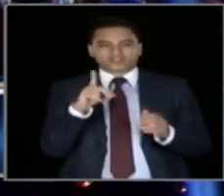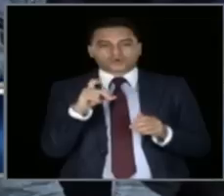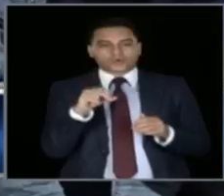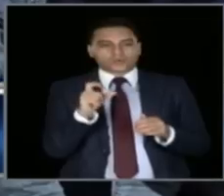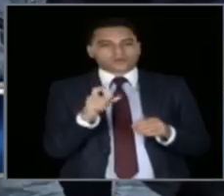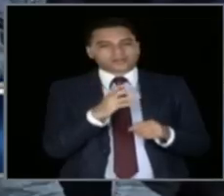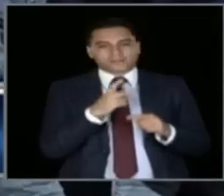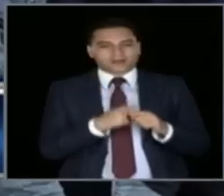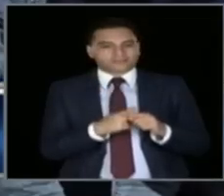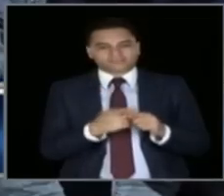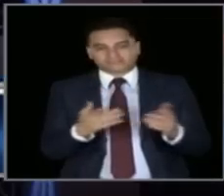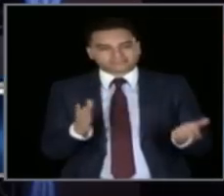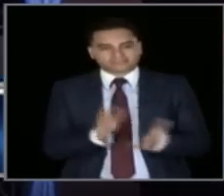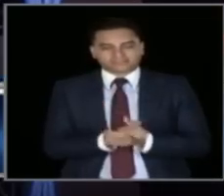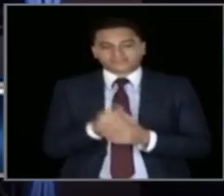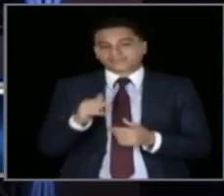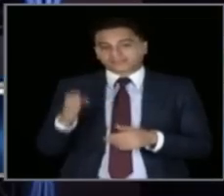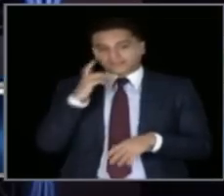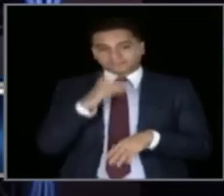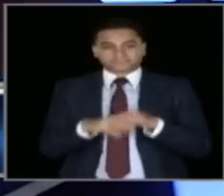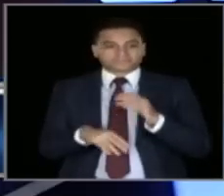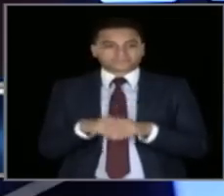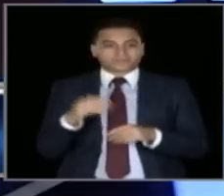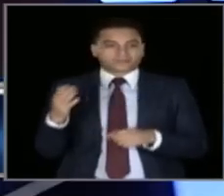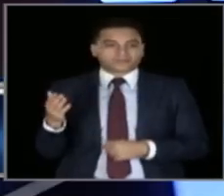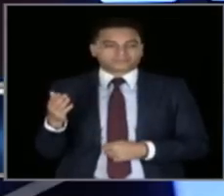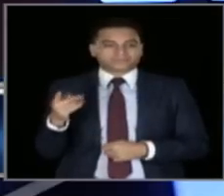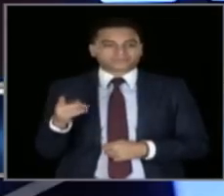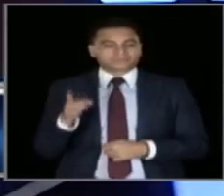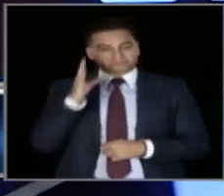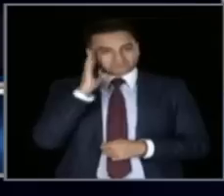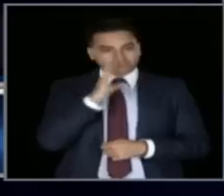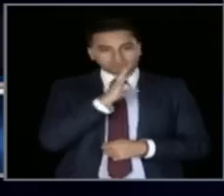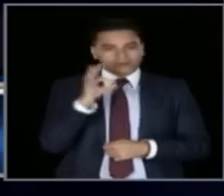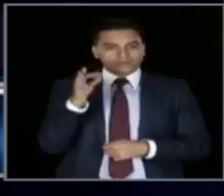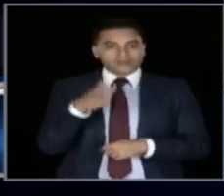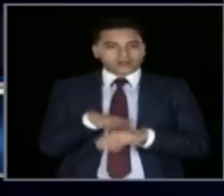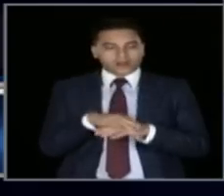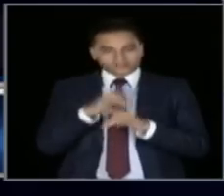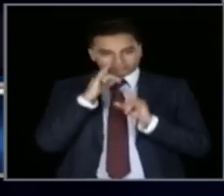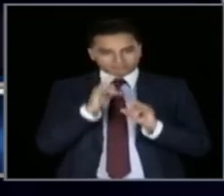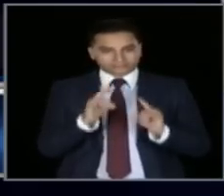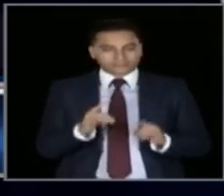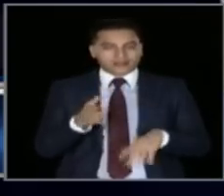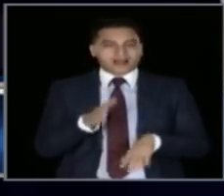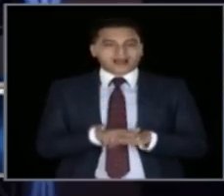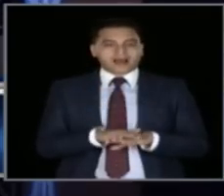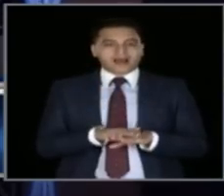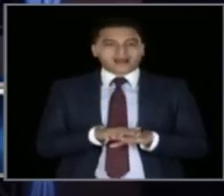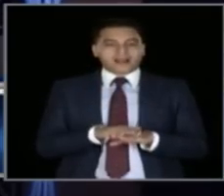دي مشكلة؟ في إجابة؟ كان مشهور بإشرافه على برنامج الغازات